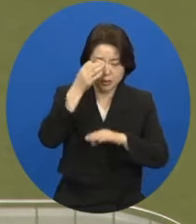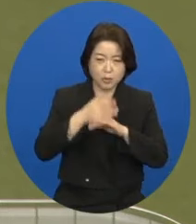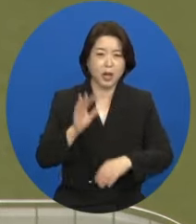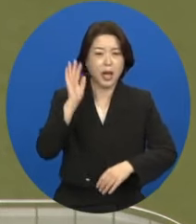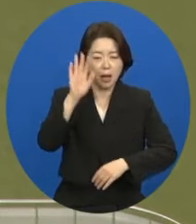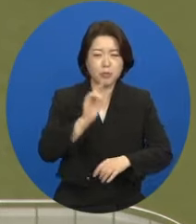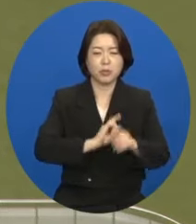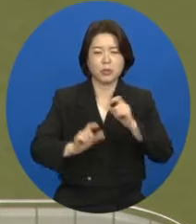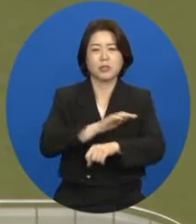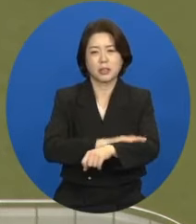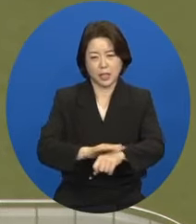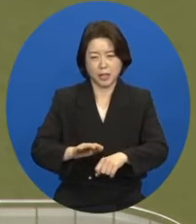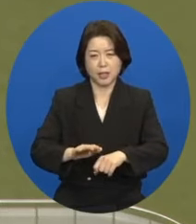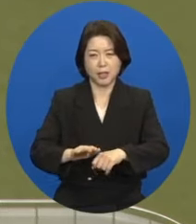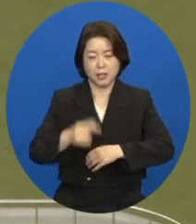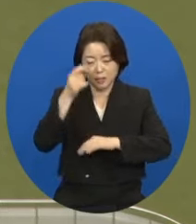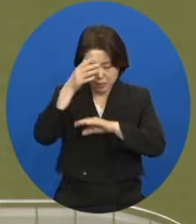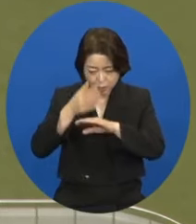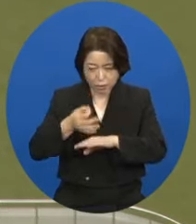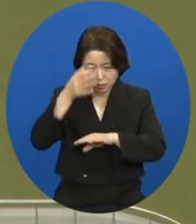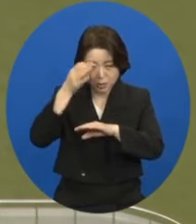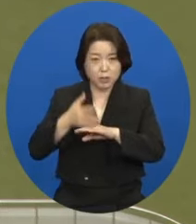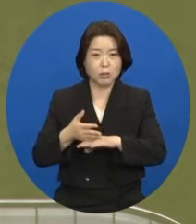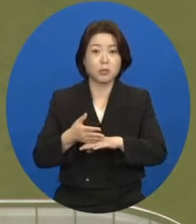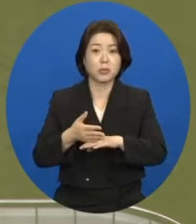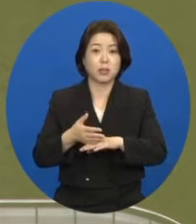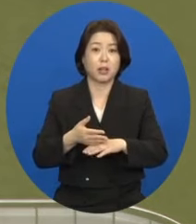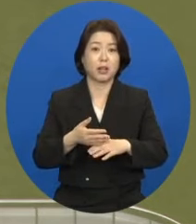잘하겠습니다. 죄송합니다.